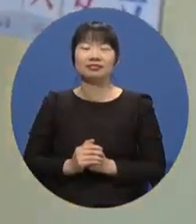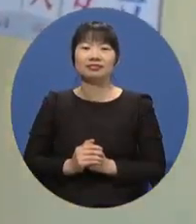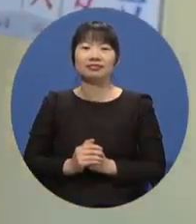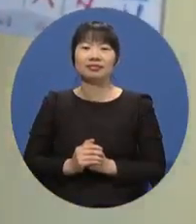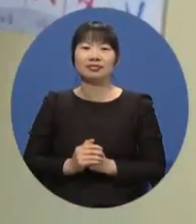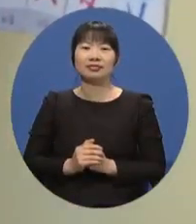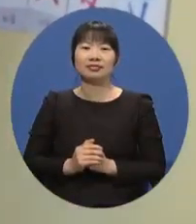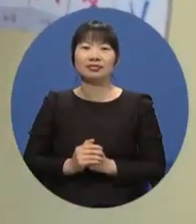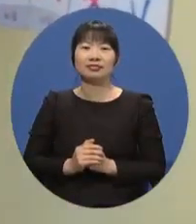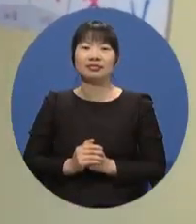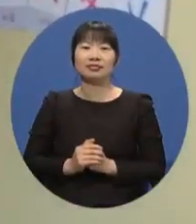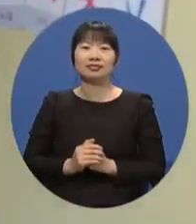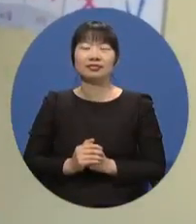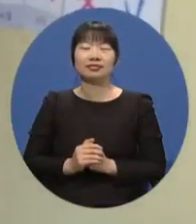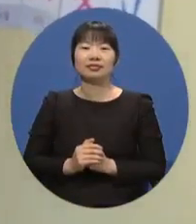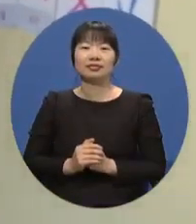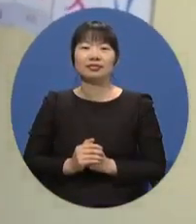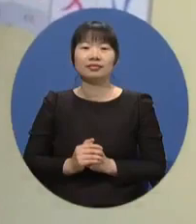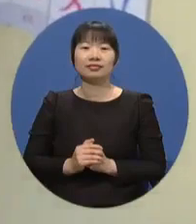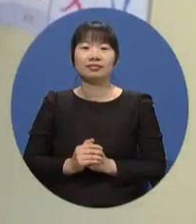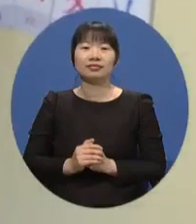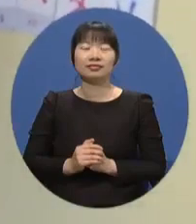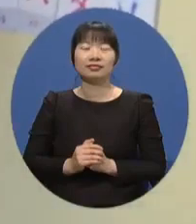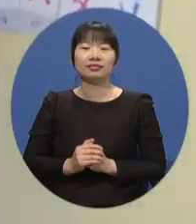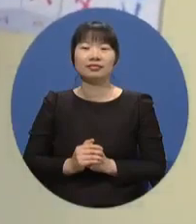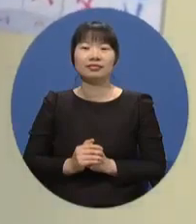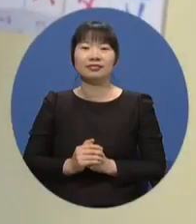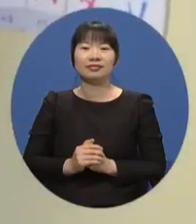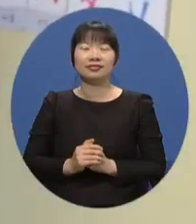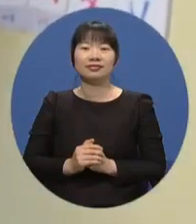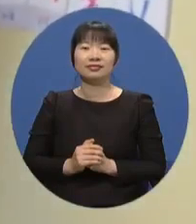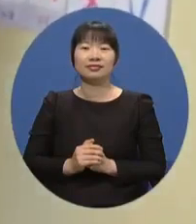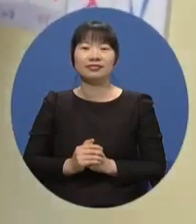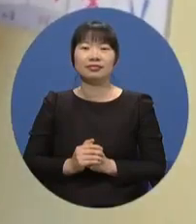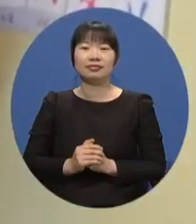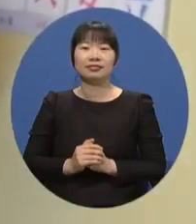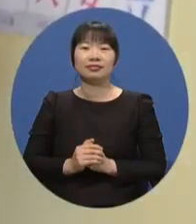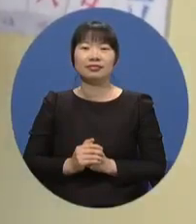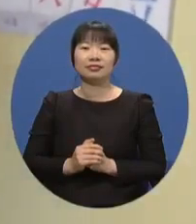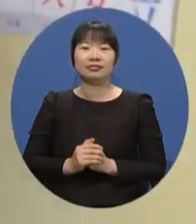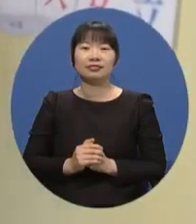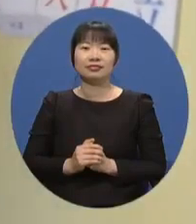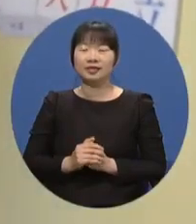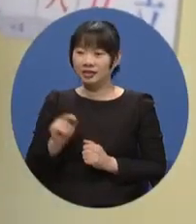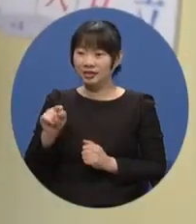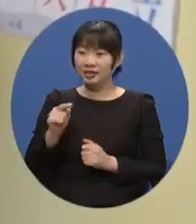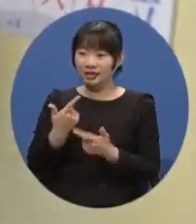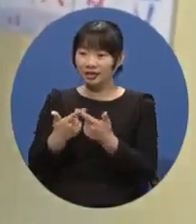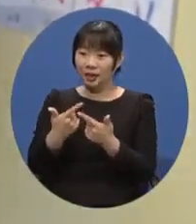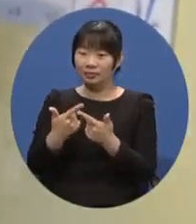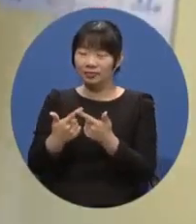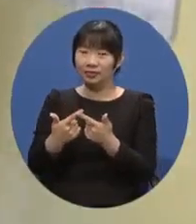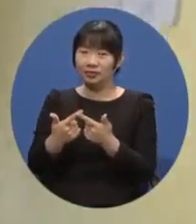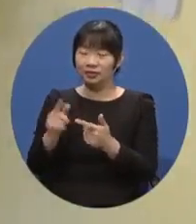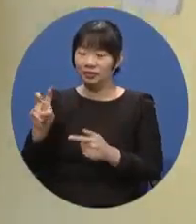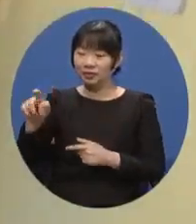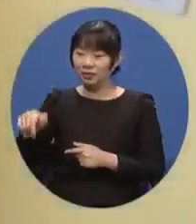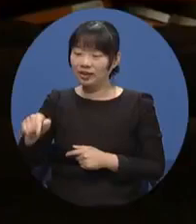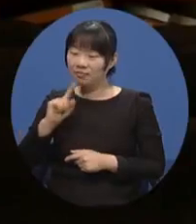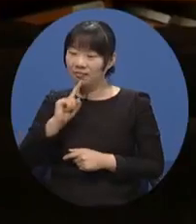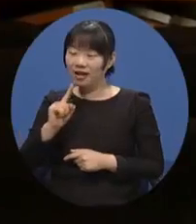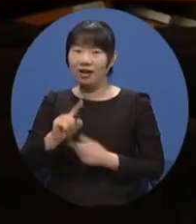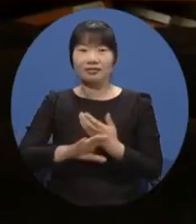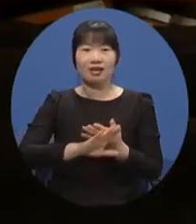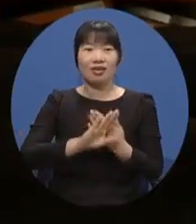나무 어딨지? 어떤 게 나무목이지? 아이 서유리가 맞췄네. 맞다 이게 나무목이다. 그치? 다른 뭐